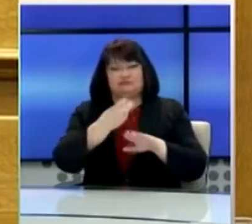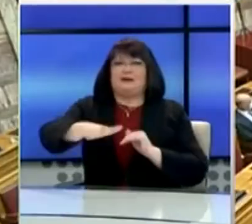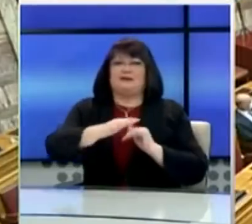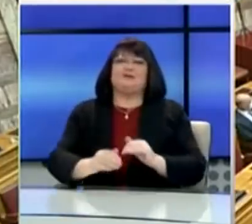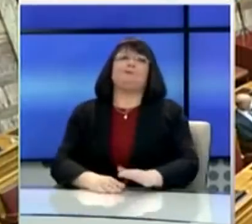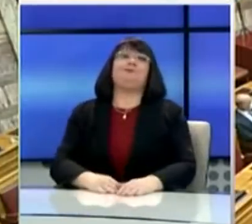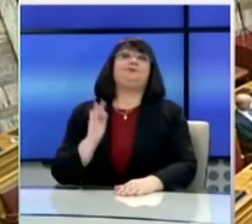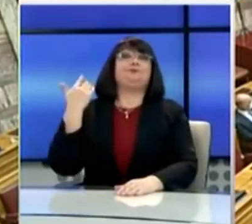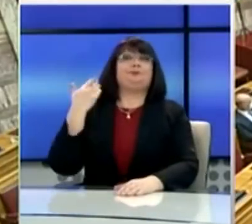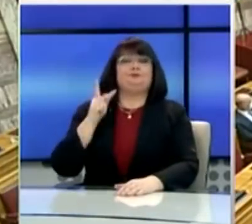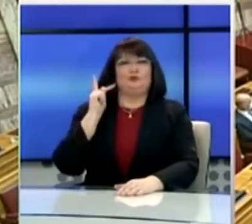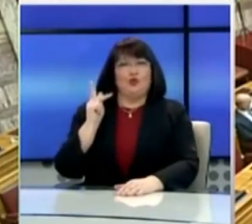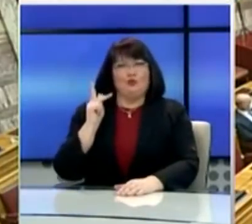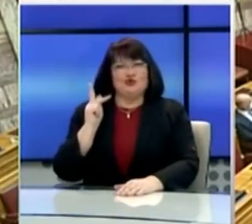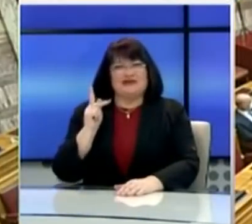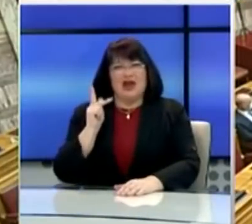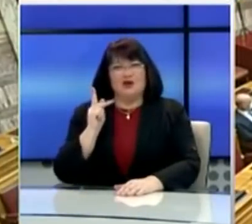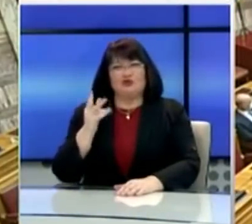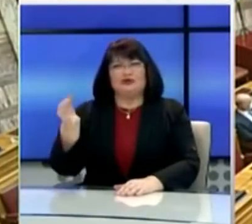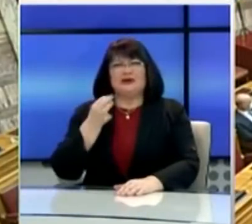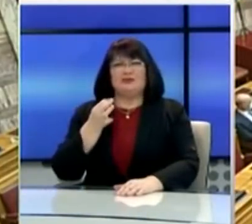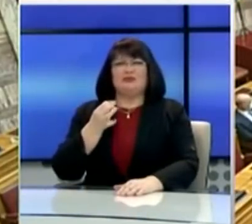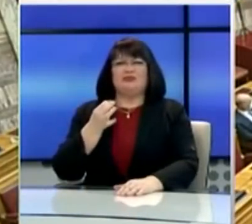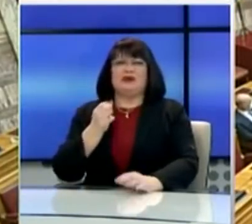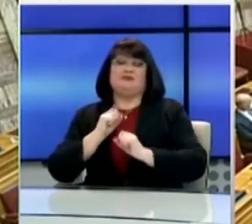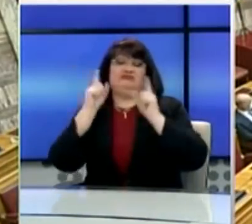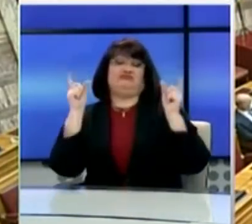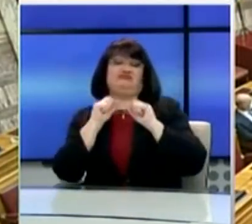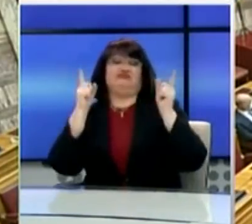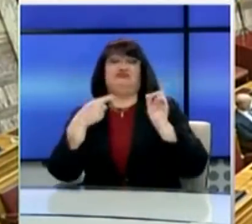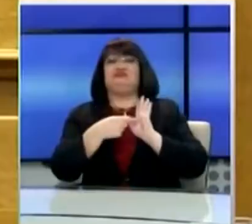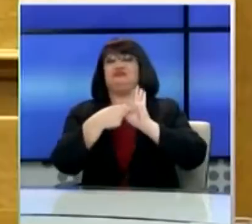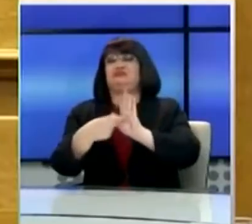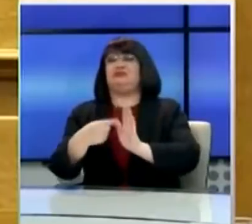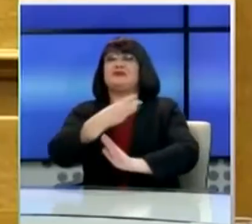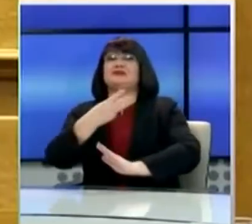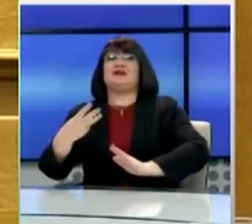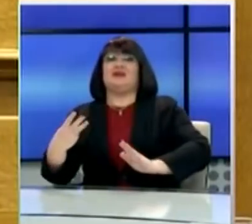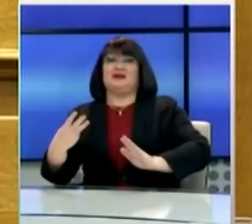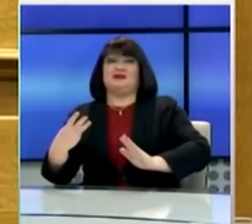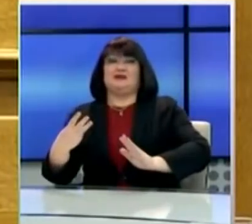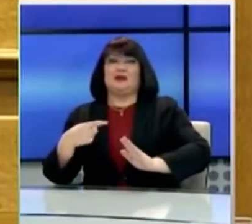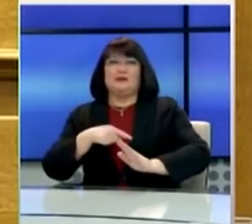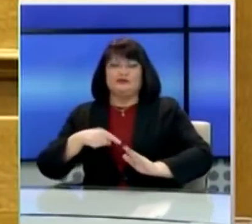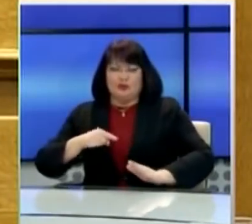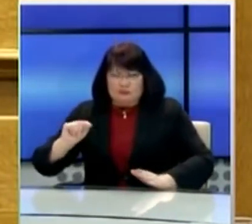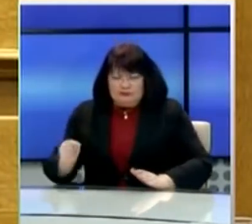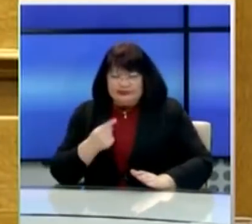υδάτων. Ο κ. Κουμουτσάκος τότε μιλούσε για φτηνούς εντυπωσιασμούς που υποσκάπτουν